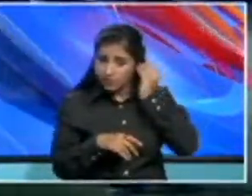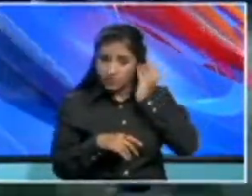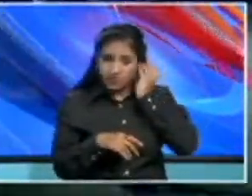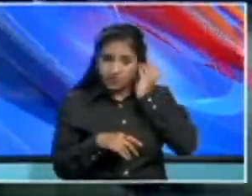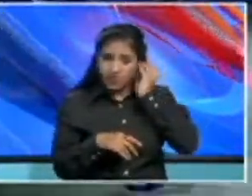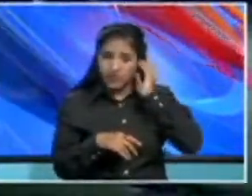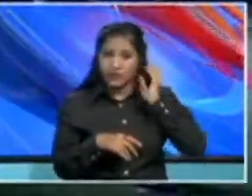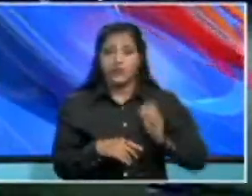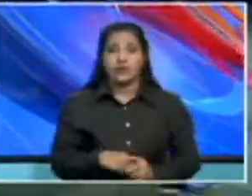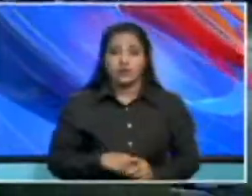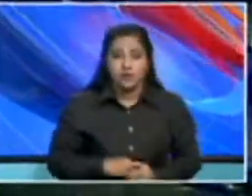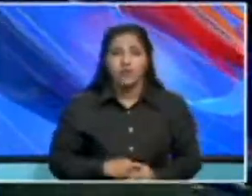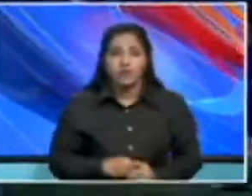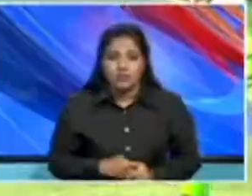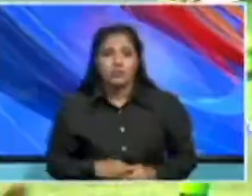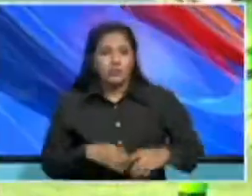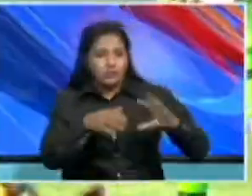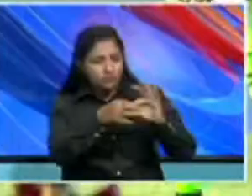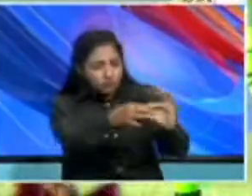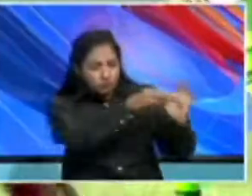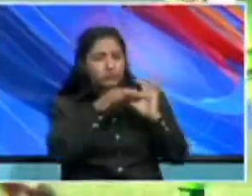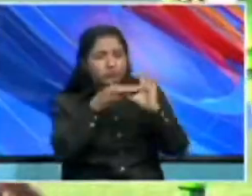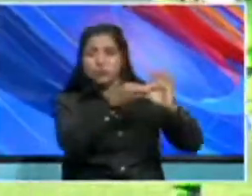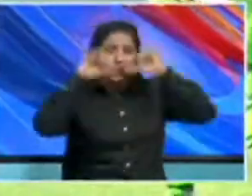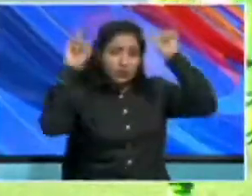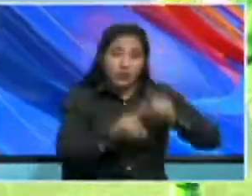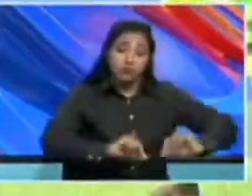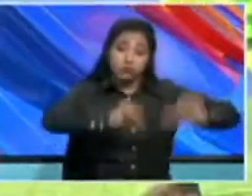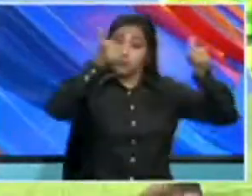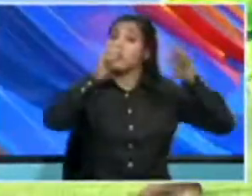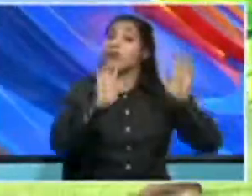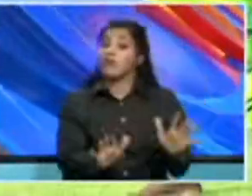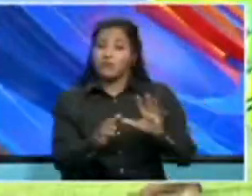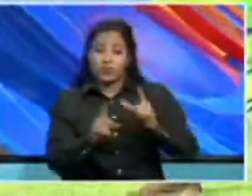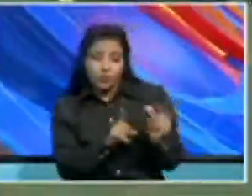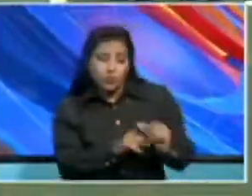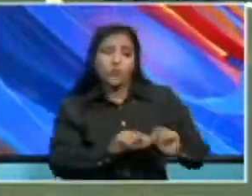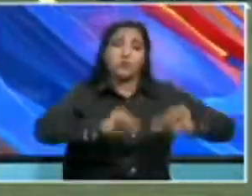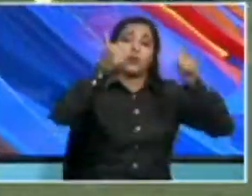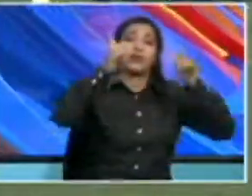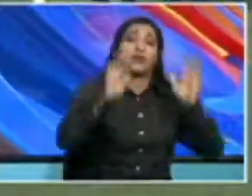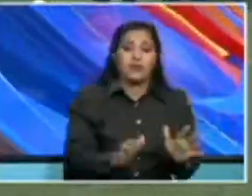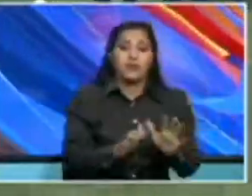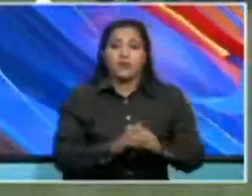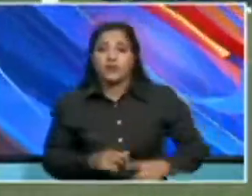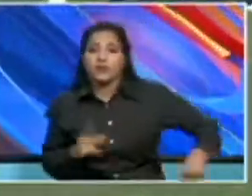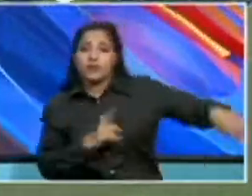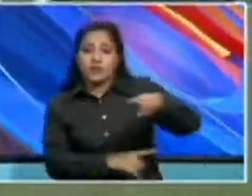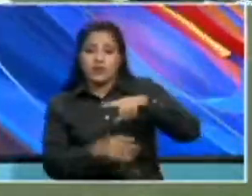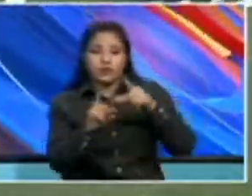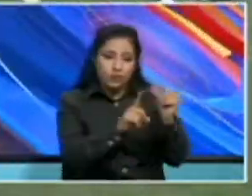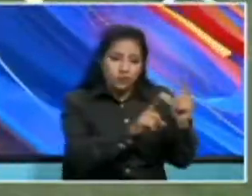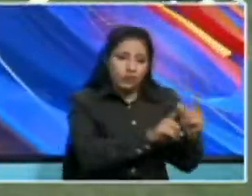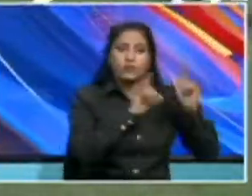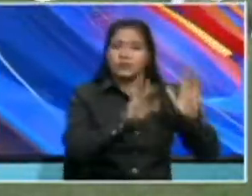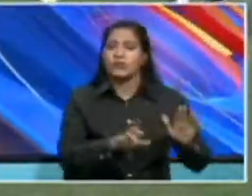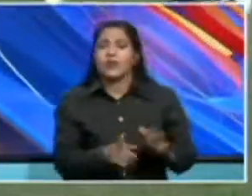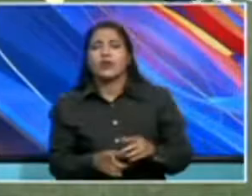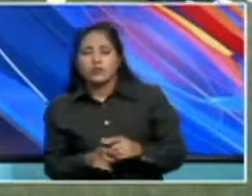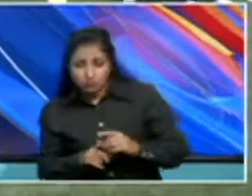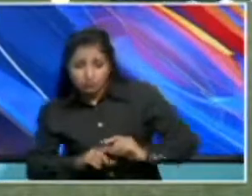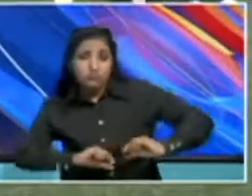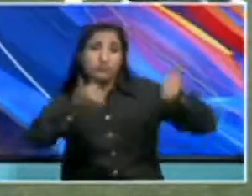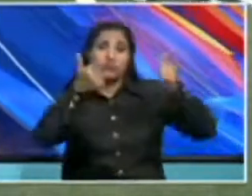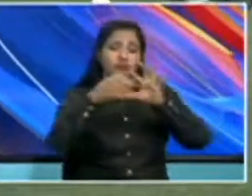better, you can feel that. Judega India, jeetega India, we're working our way to the top, yo. Judega India, jeetega